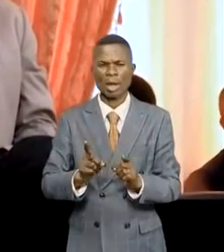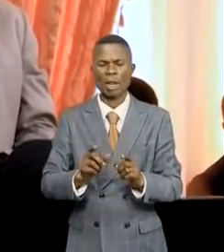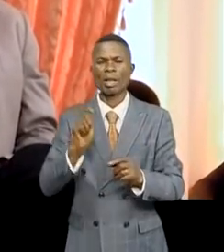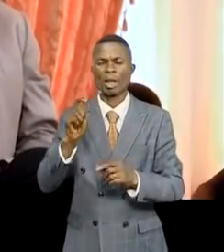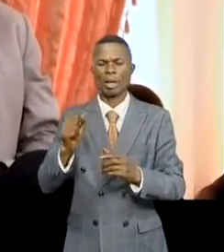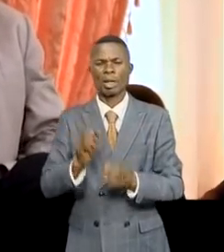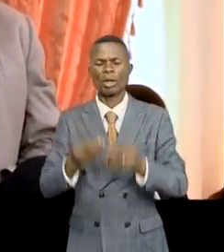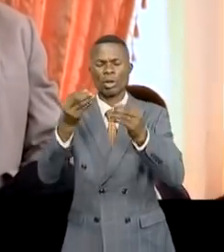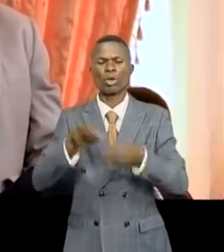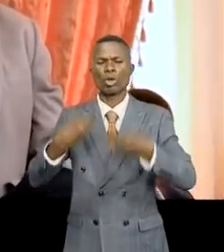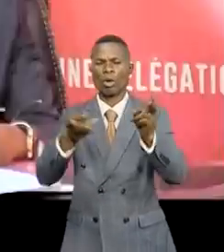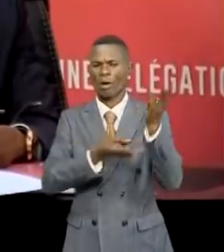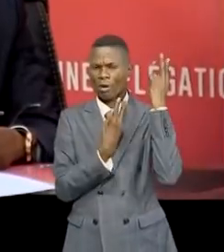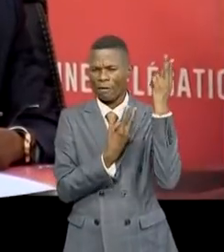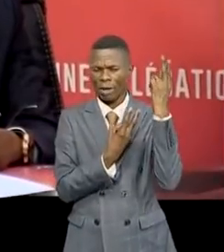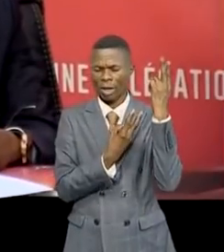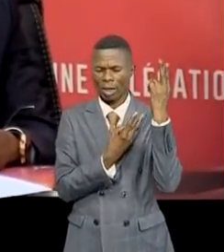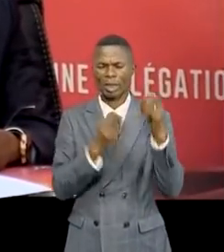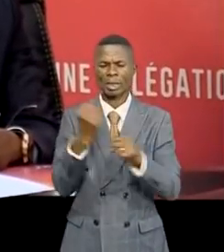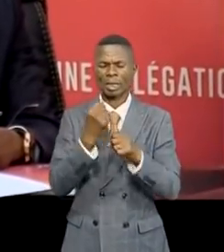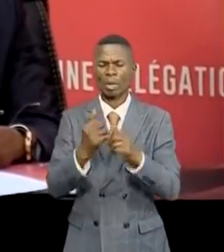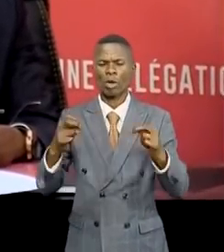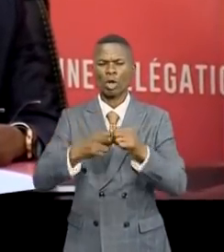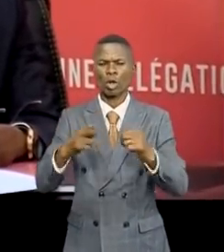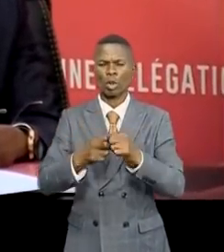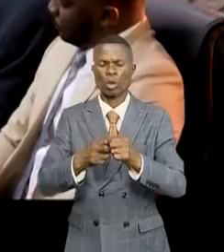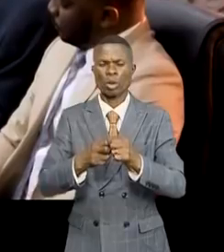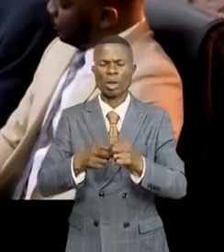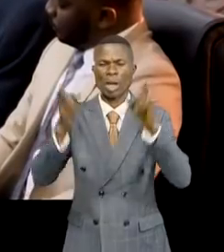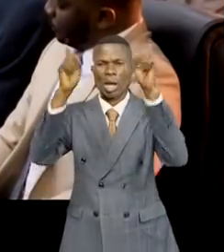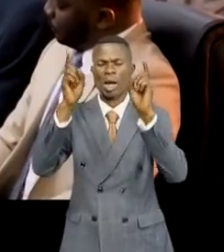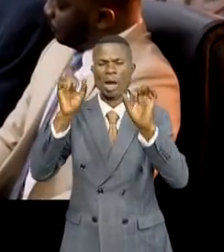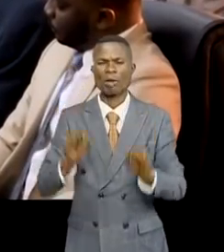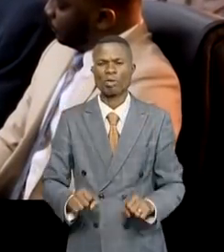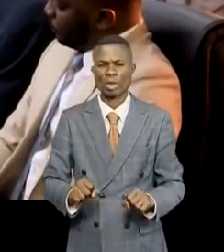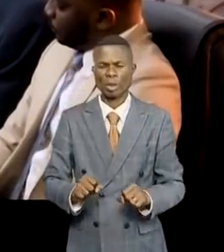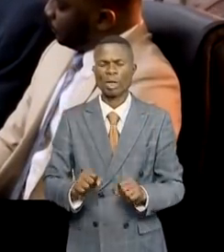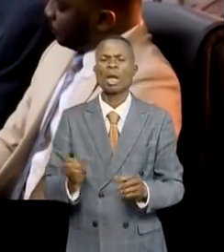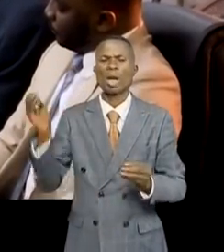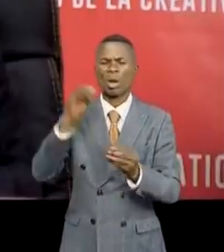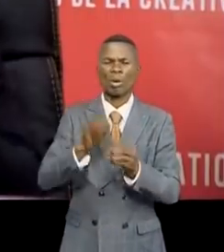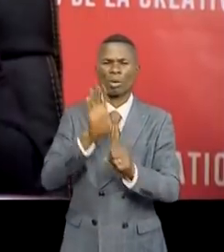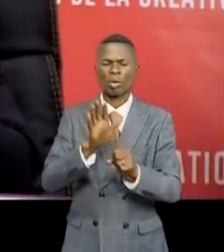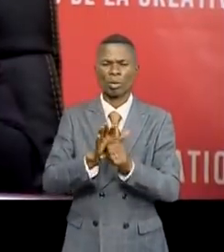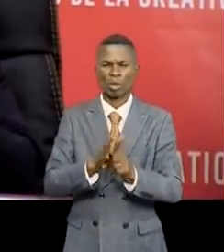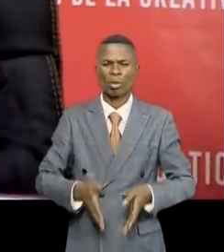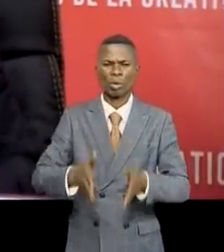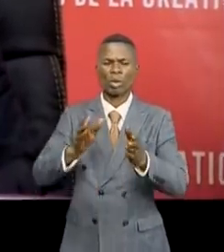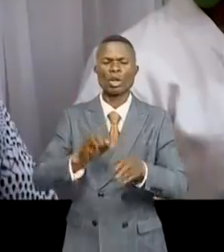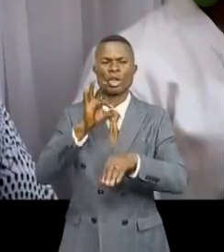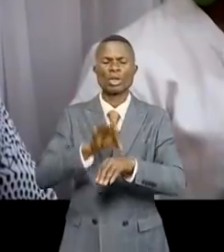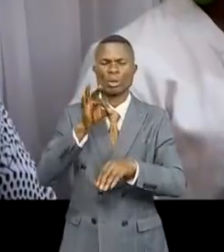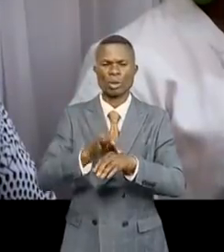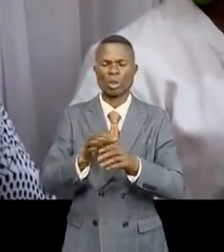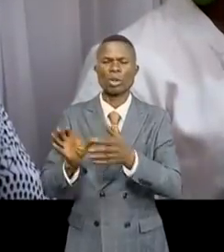à la valorisation de l'extraordinaire énergie de l'écosystème africain, souhaitant multiplier le passerelle et les opportunités